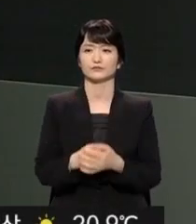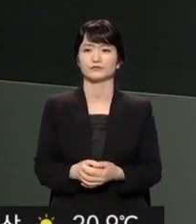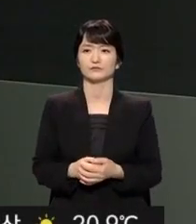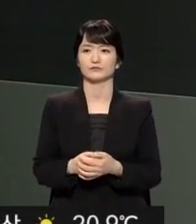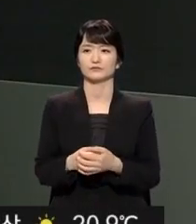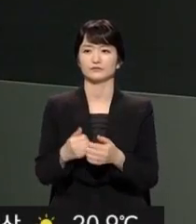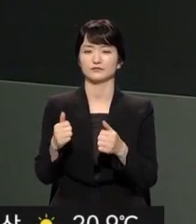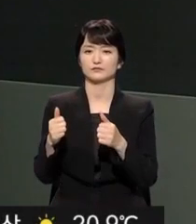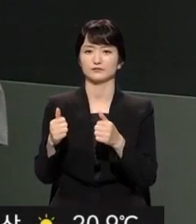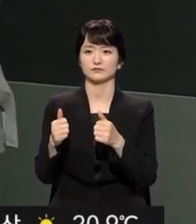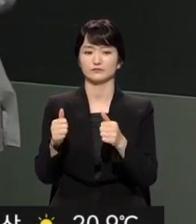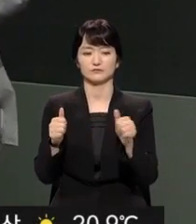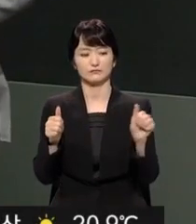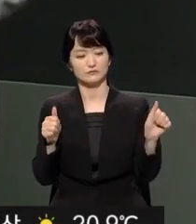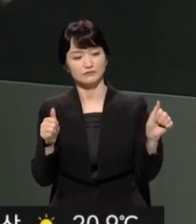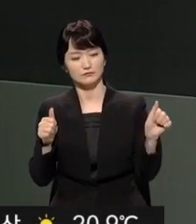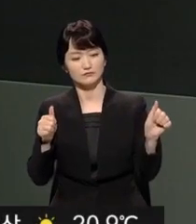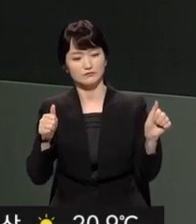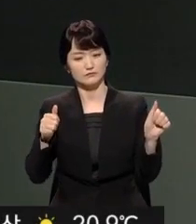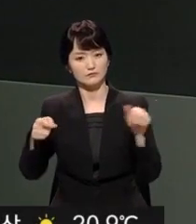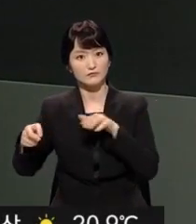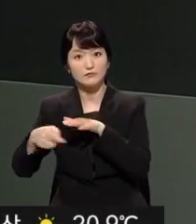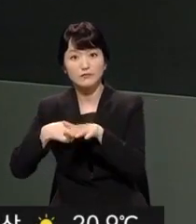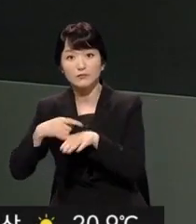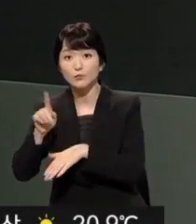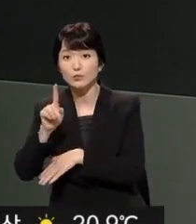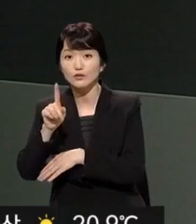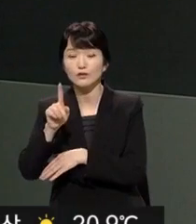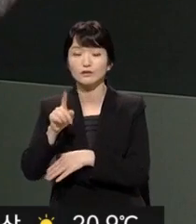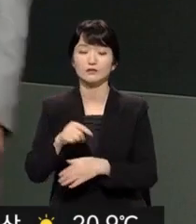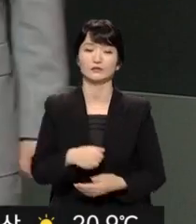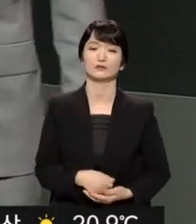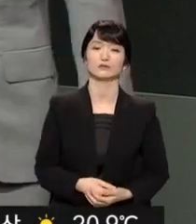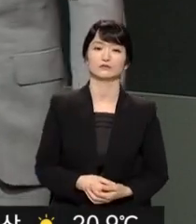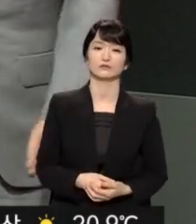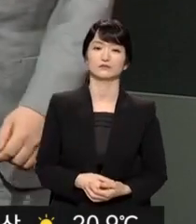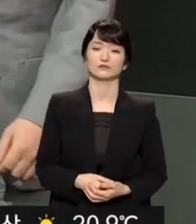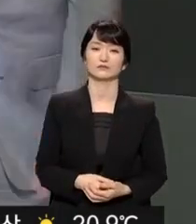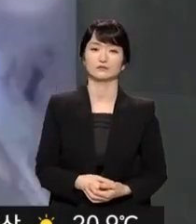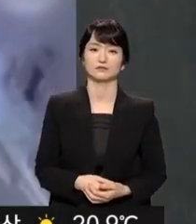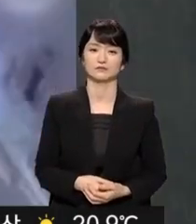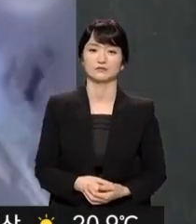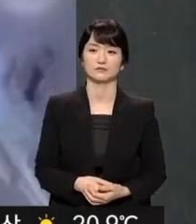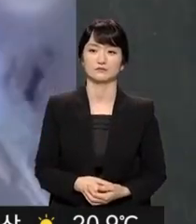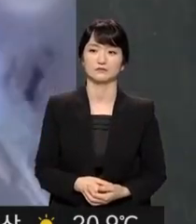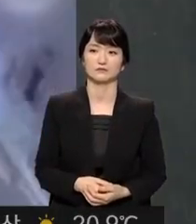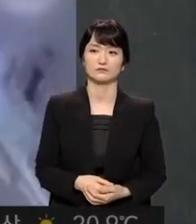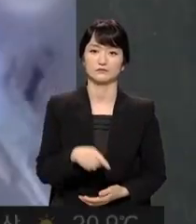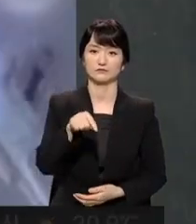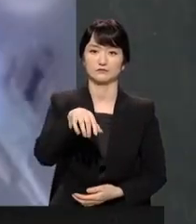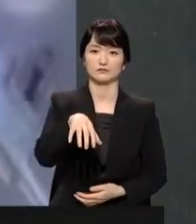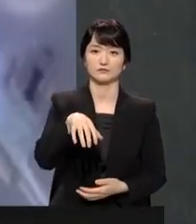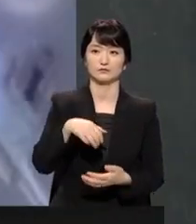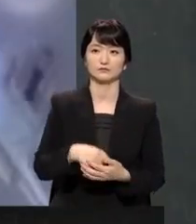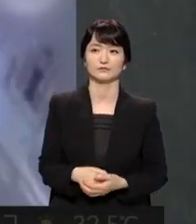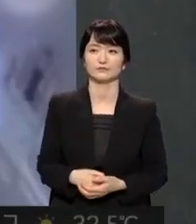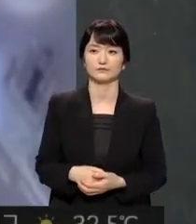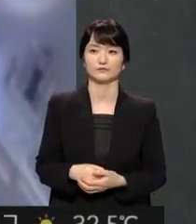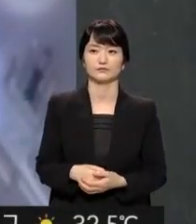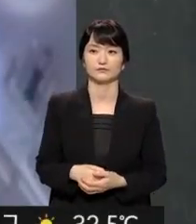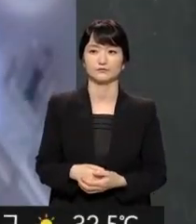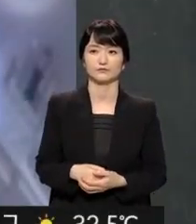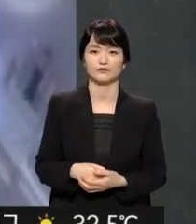잠깐 한눈판 사이 점점점. 정말 황당합니다. 영상으로 만나보시죠. 자, 이곳은 어느 속눈썹